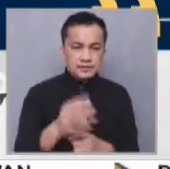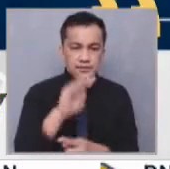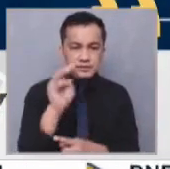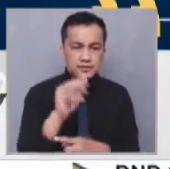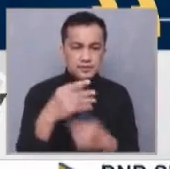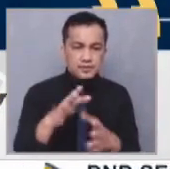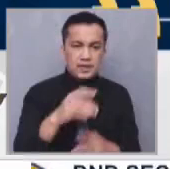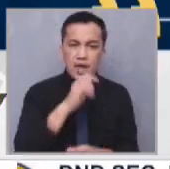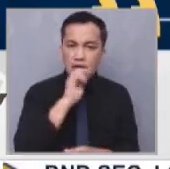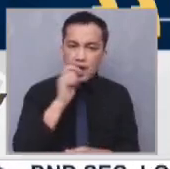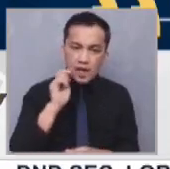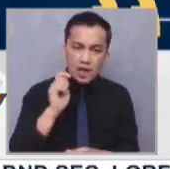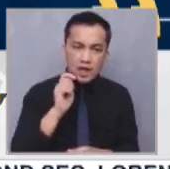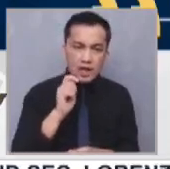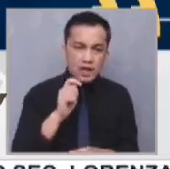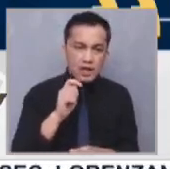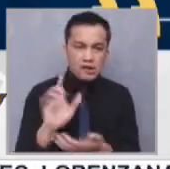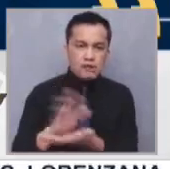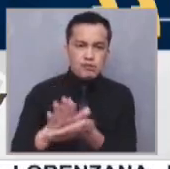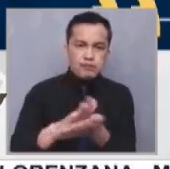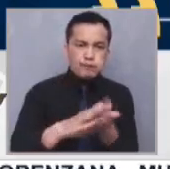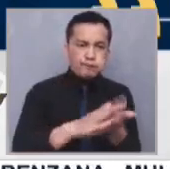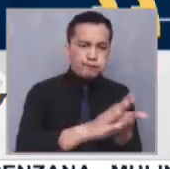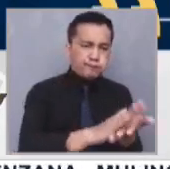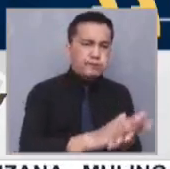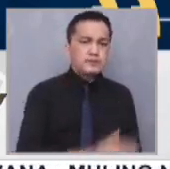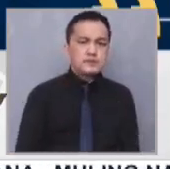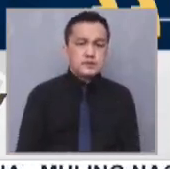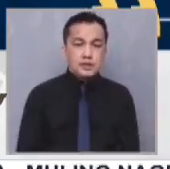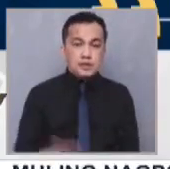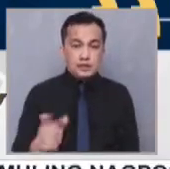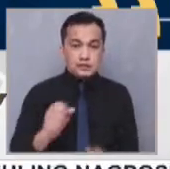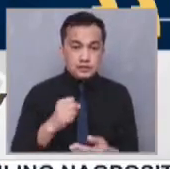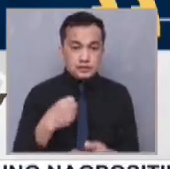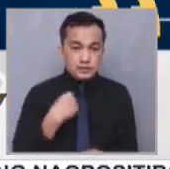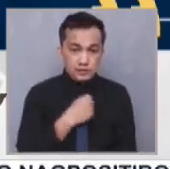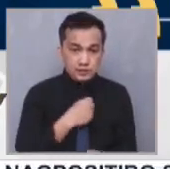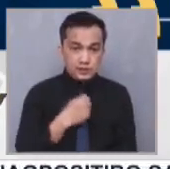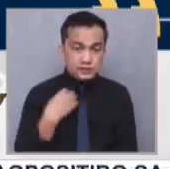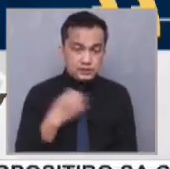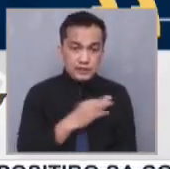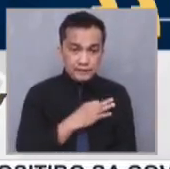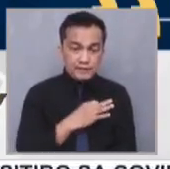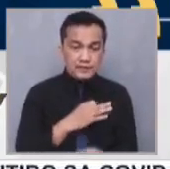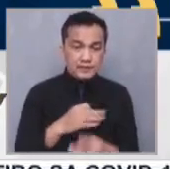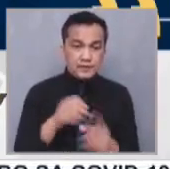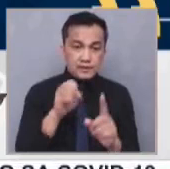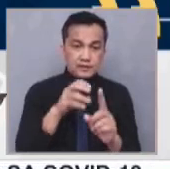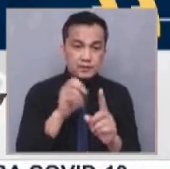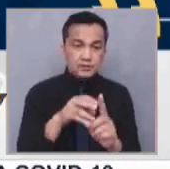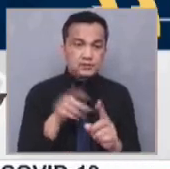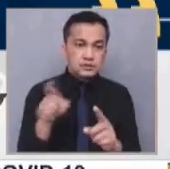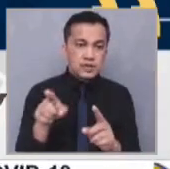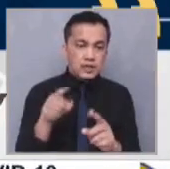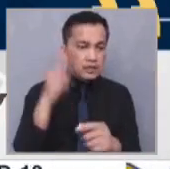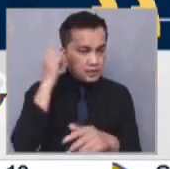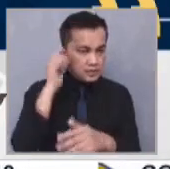at disinfection. Bukod sa mga senador at staff, na-expose din sa kalihim ang